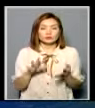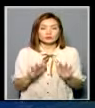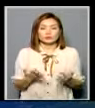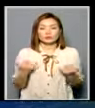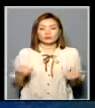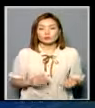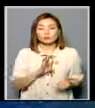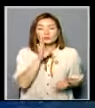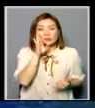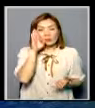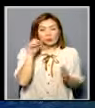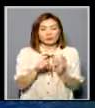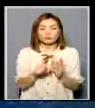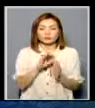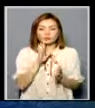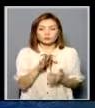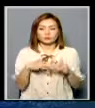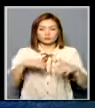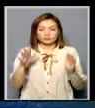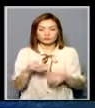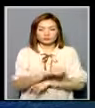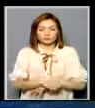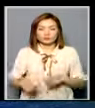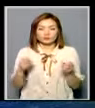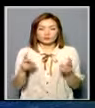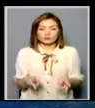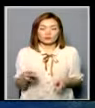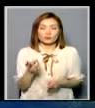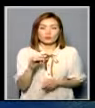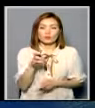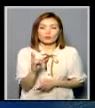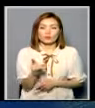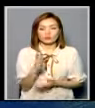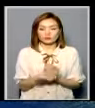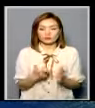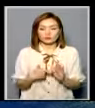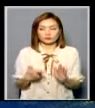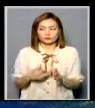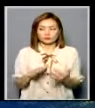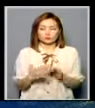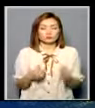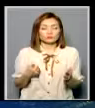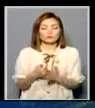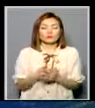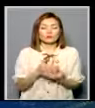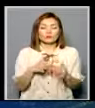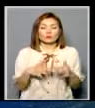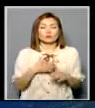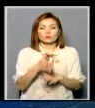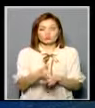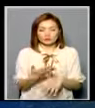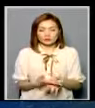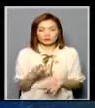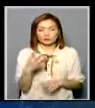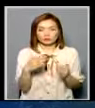зафиксировано сегодня около 6 часов утра. Потоп вышел за границы специальных дамб, сооруженных в седьмом селе, и дошел до нескольких домов. Из